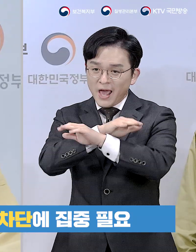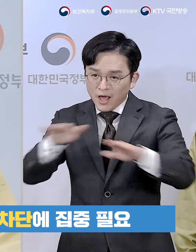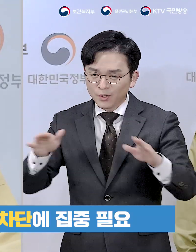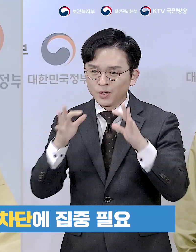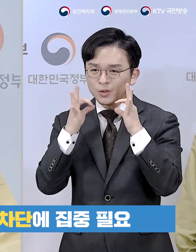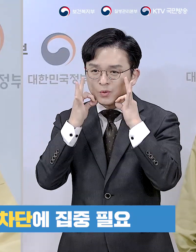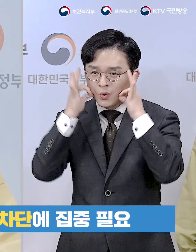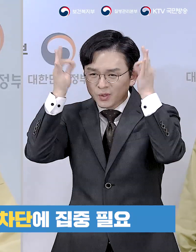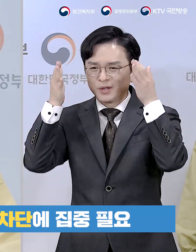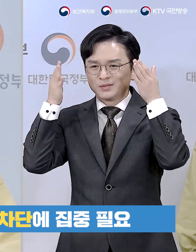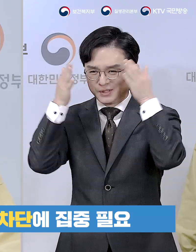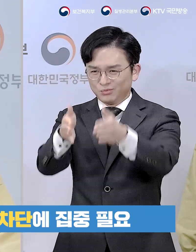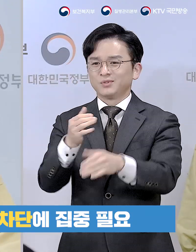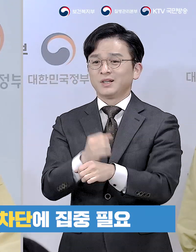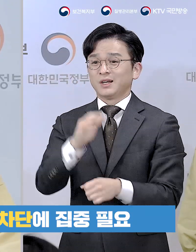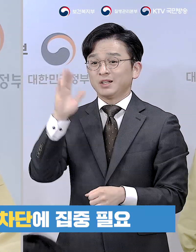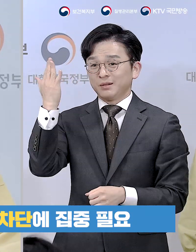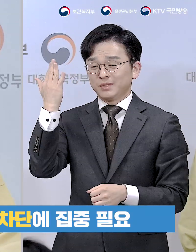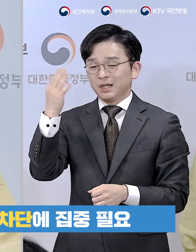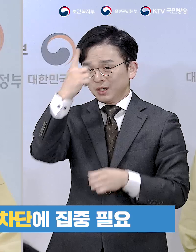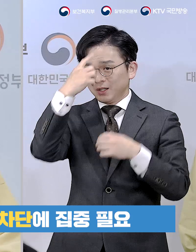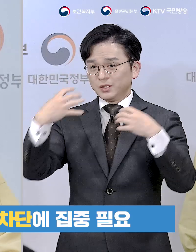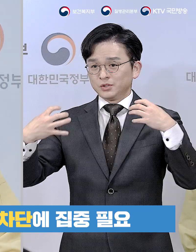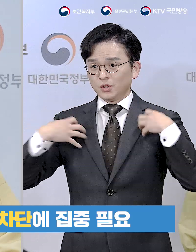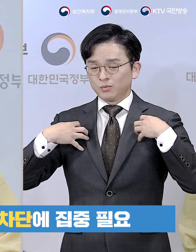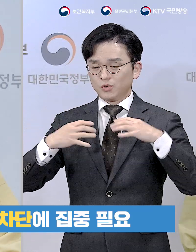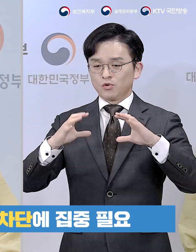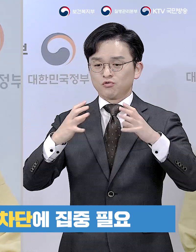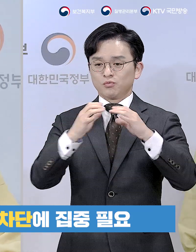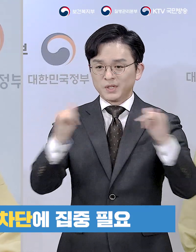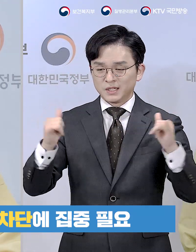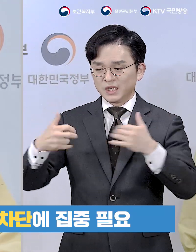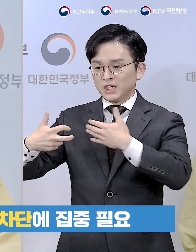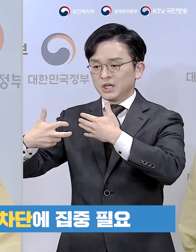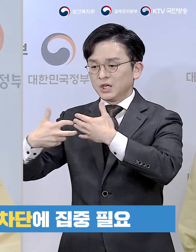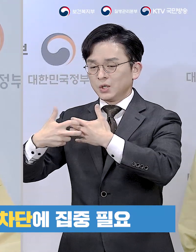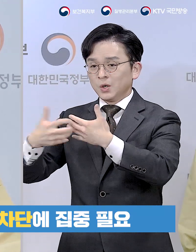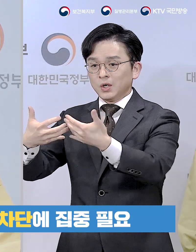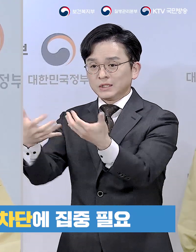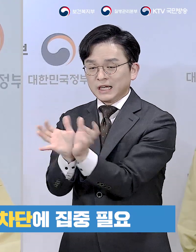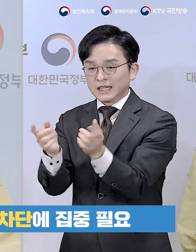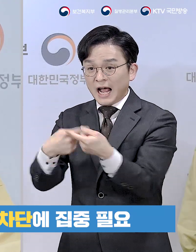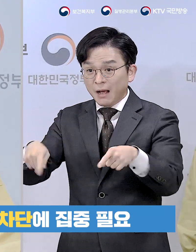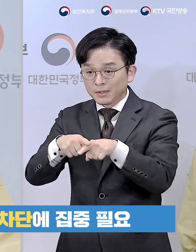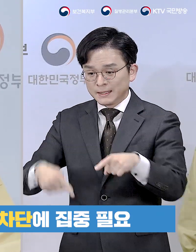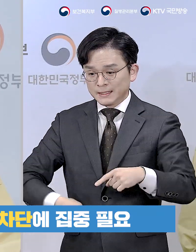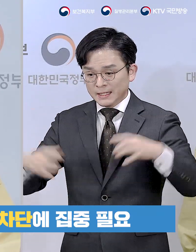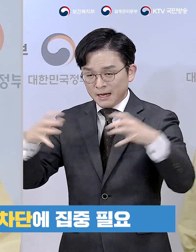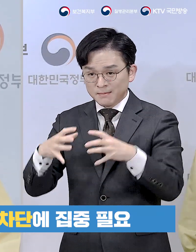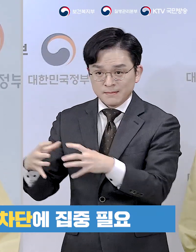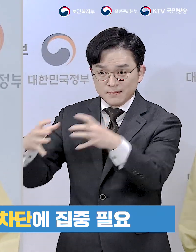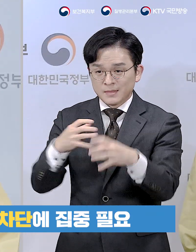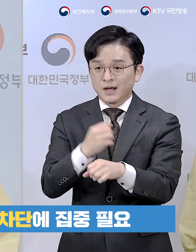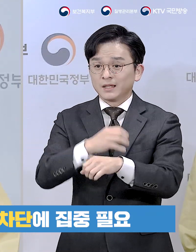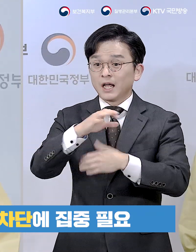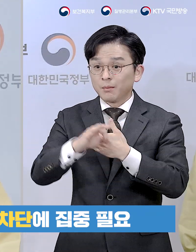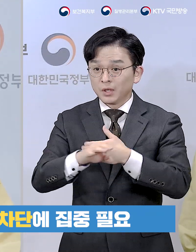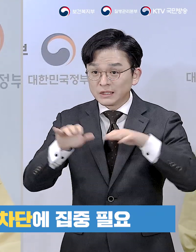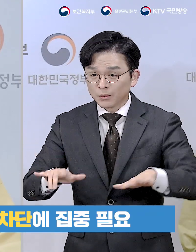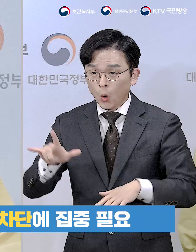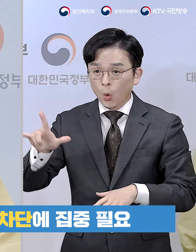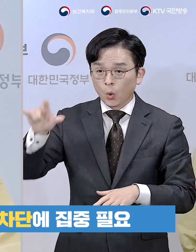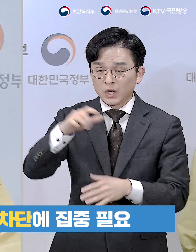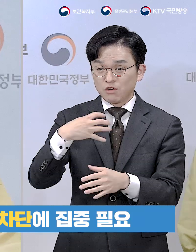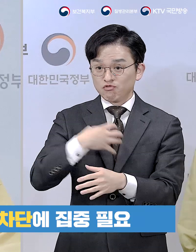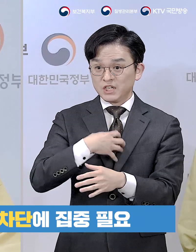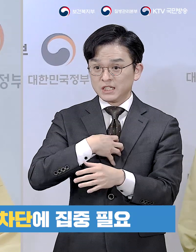확산을 차단하는 데 집중해야 합니다. 지금까지 해온 것처럼 정부와 국민, 의료계가 협력하며 다